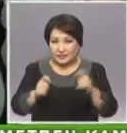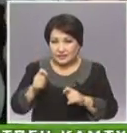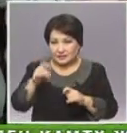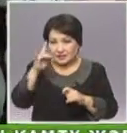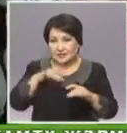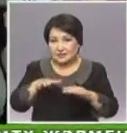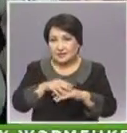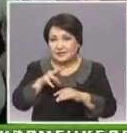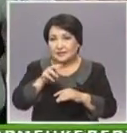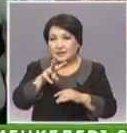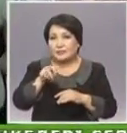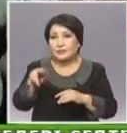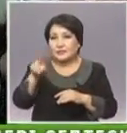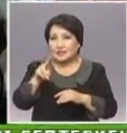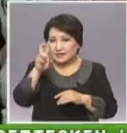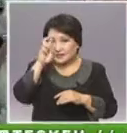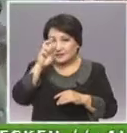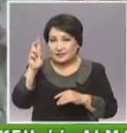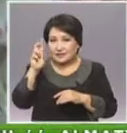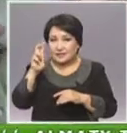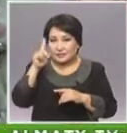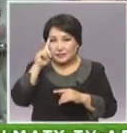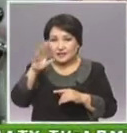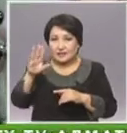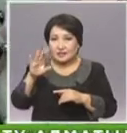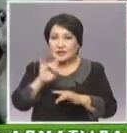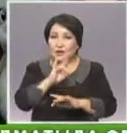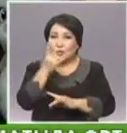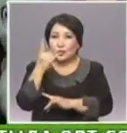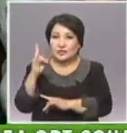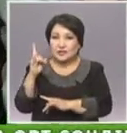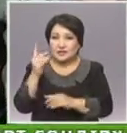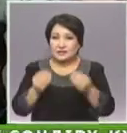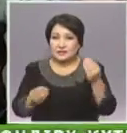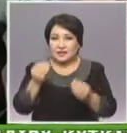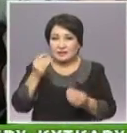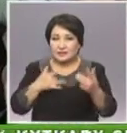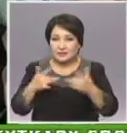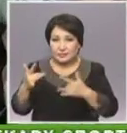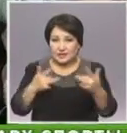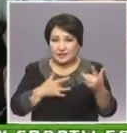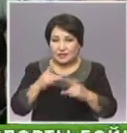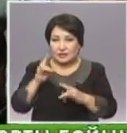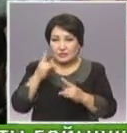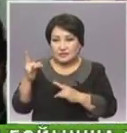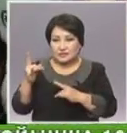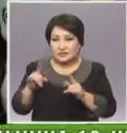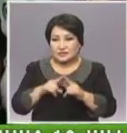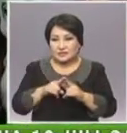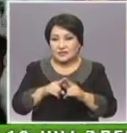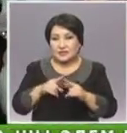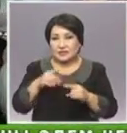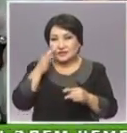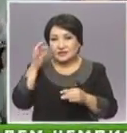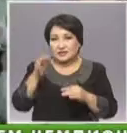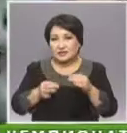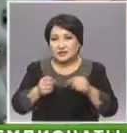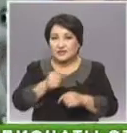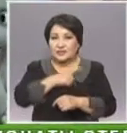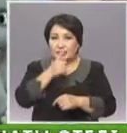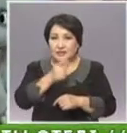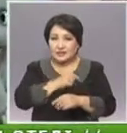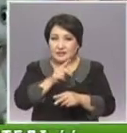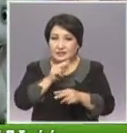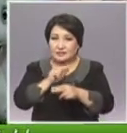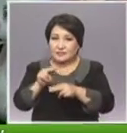ТМД елдерінің белгілі қуыршақ театрлары мен қуыршақ жасаушылары тәжірибе алмасу, шеберлік сайыстарын паш ету